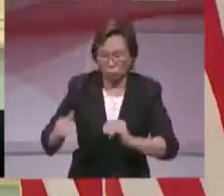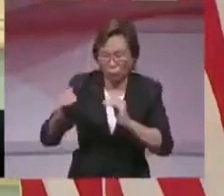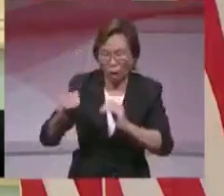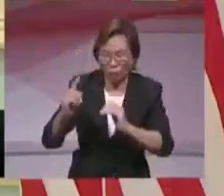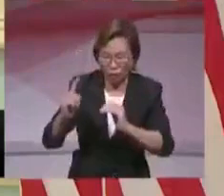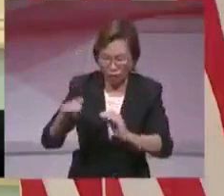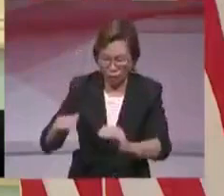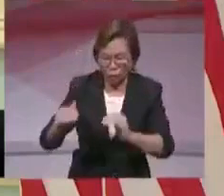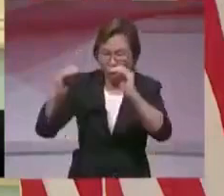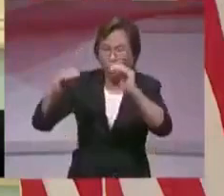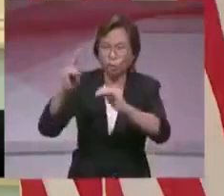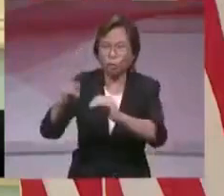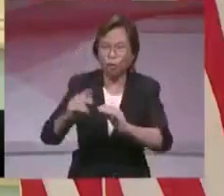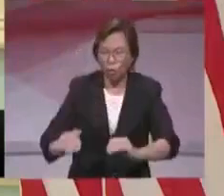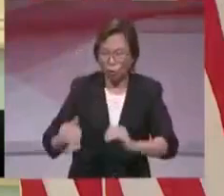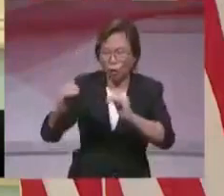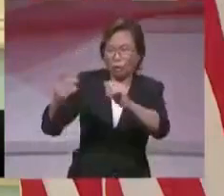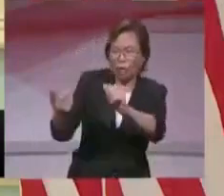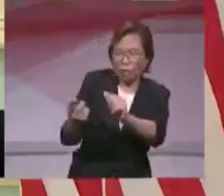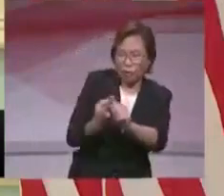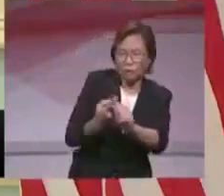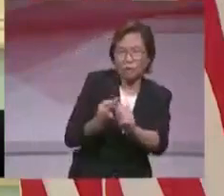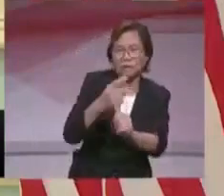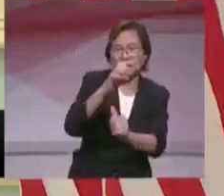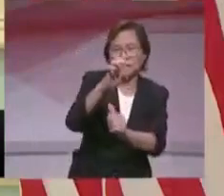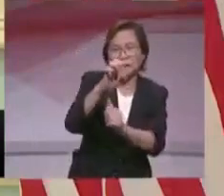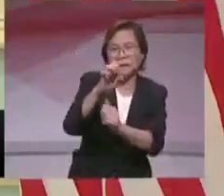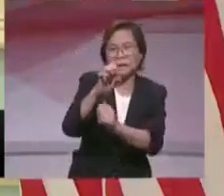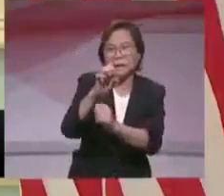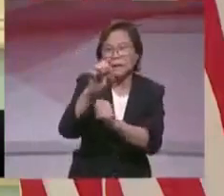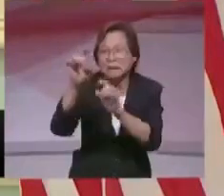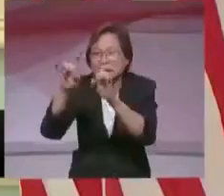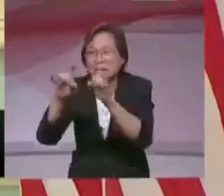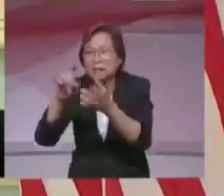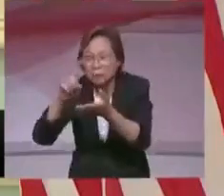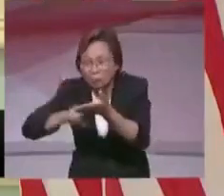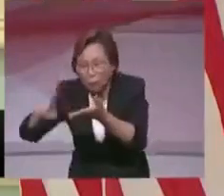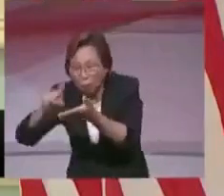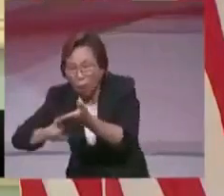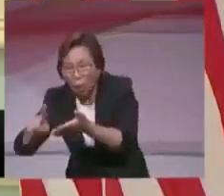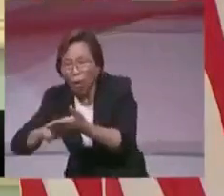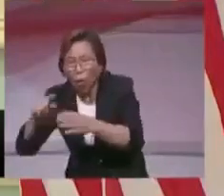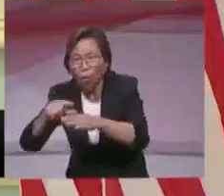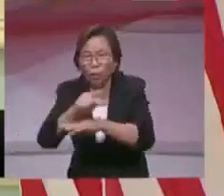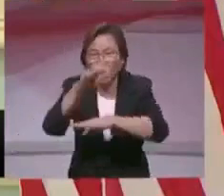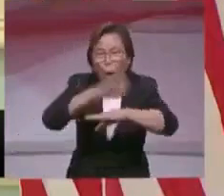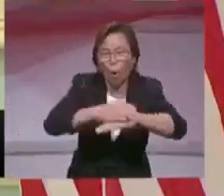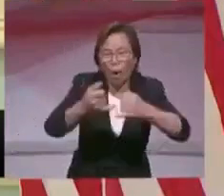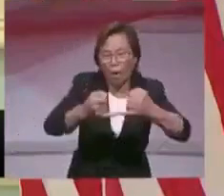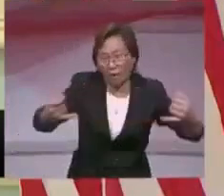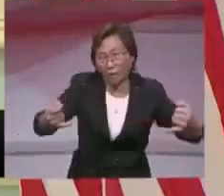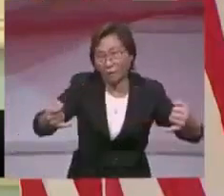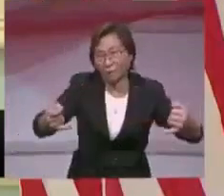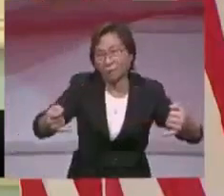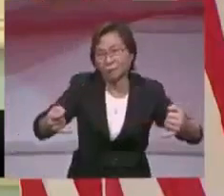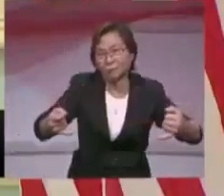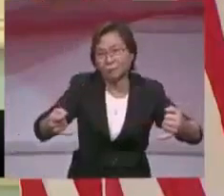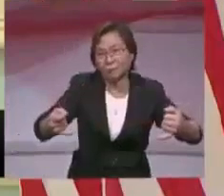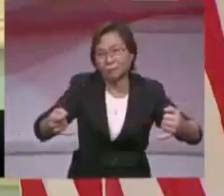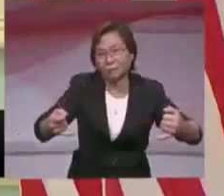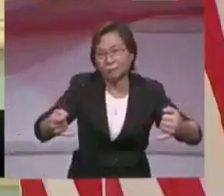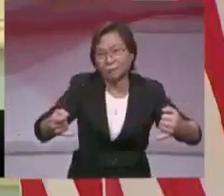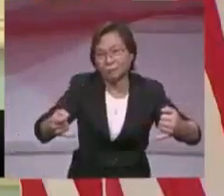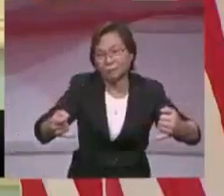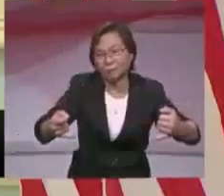Yang pertama adalah fasa pertama e-census yang menggunakan online dalam atas